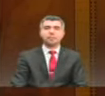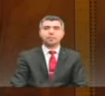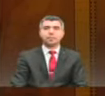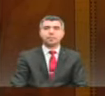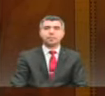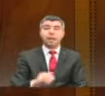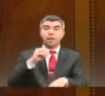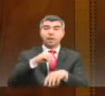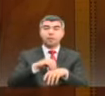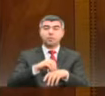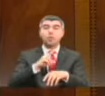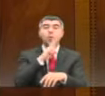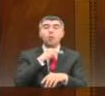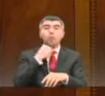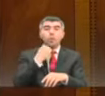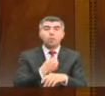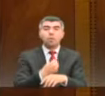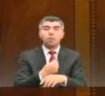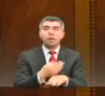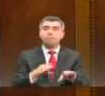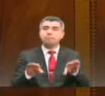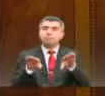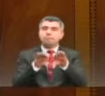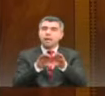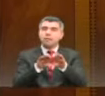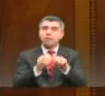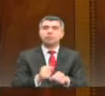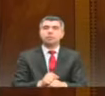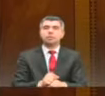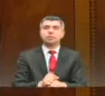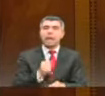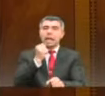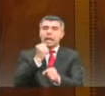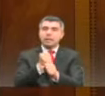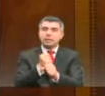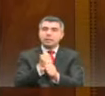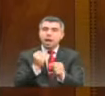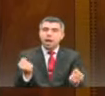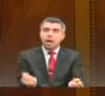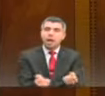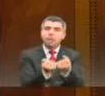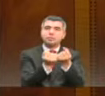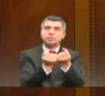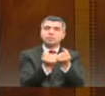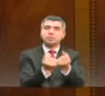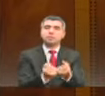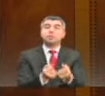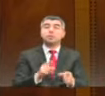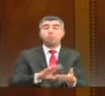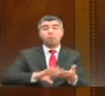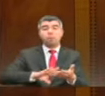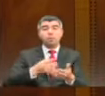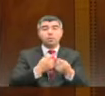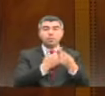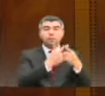ستقوم الحكومة بمواصلة تطوير وملائمة تشريع الشغل والنهوض بالعمل اللائق وإرساء